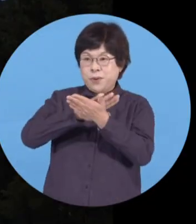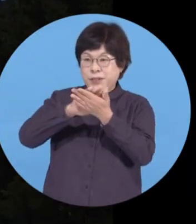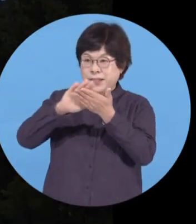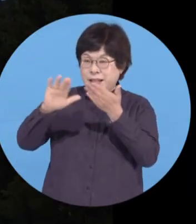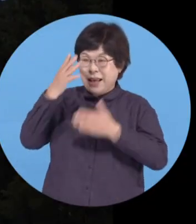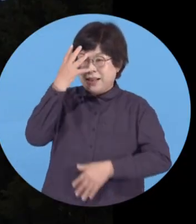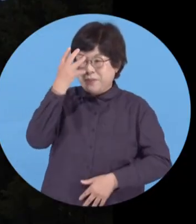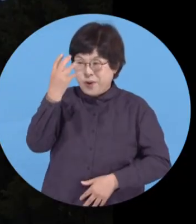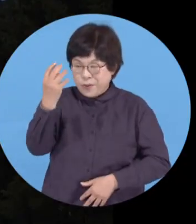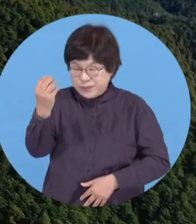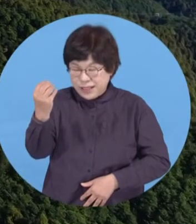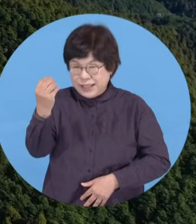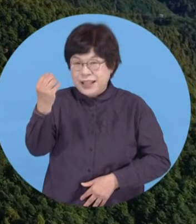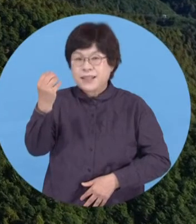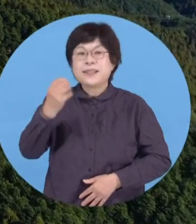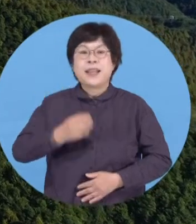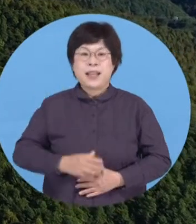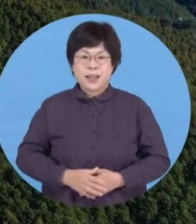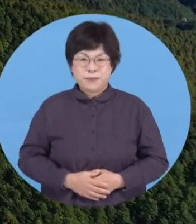ね。